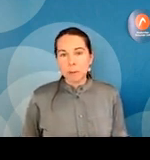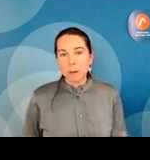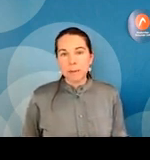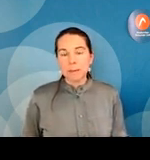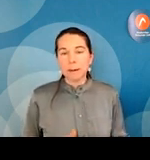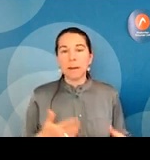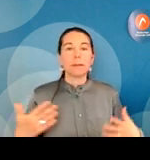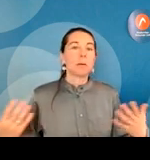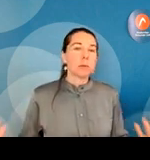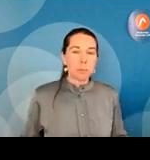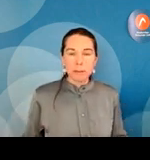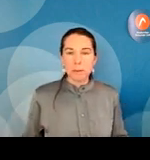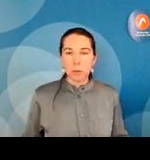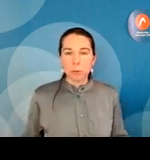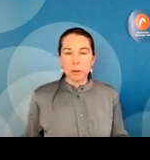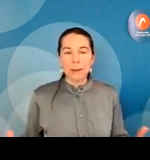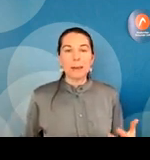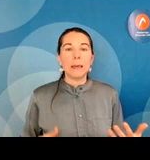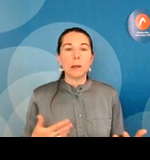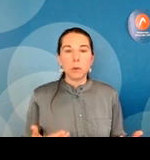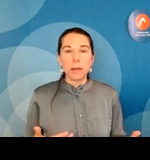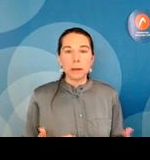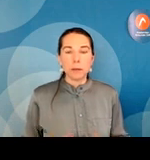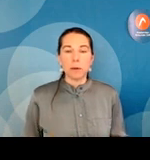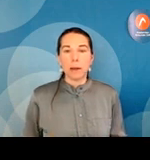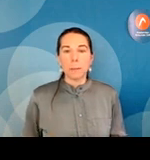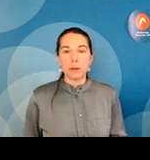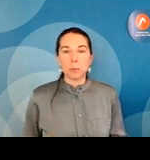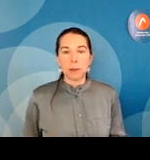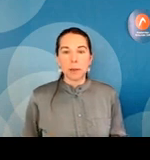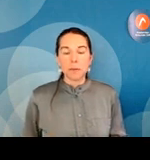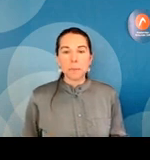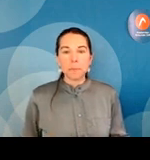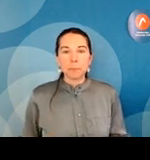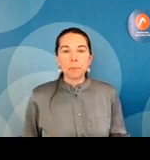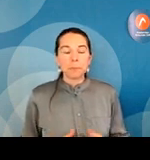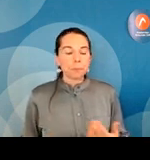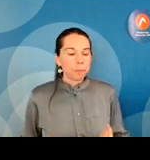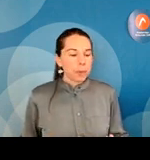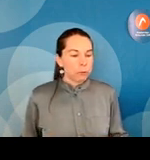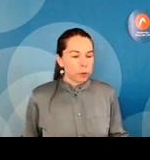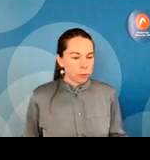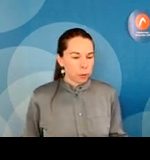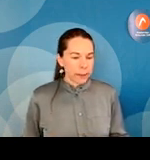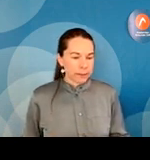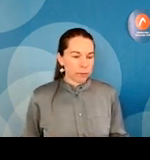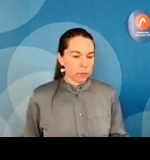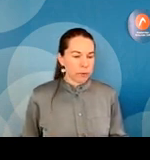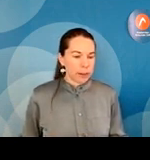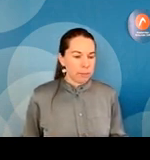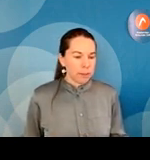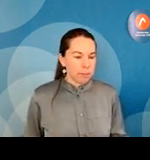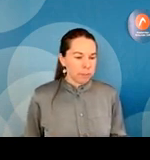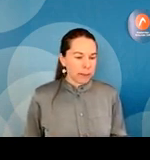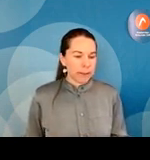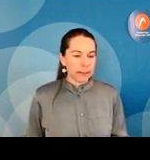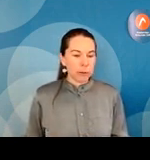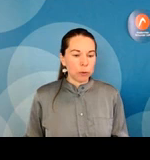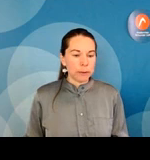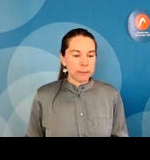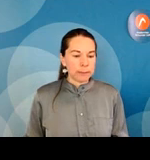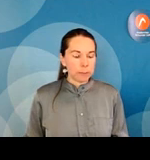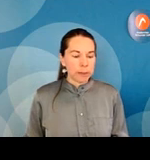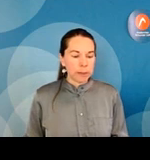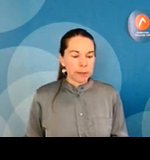utformade arbetsplatser. Att arbetsplatser från början är inkluderande för alla perspektiv. Jag har fått en fråga här där det står så här: min bild